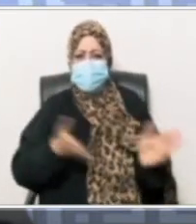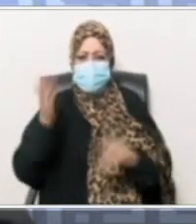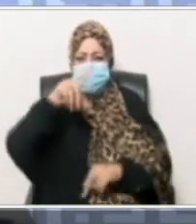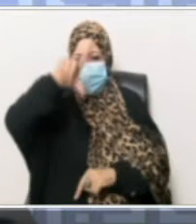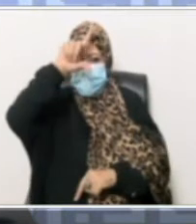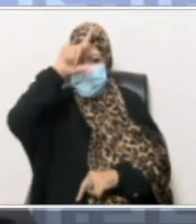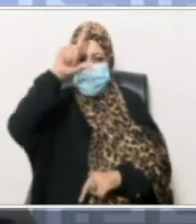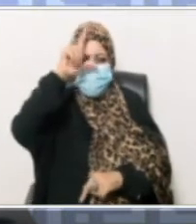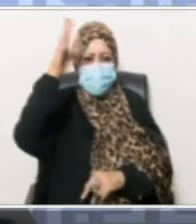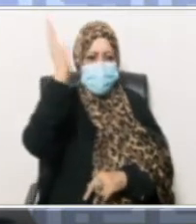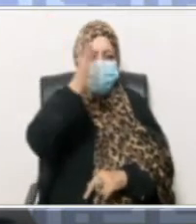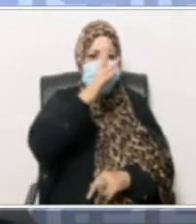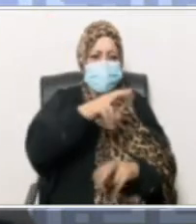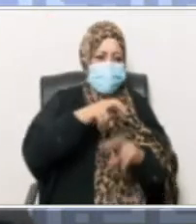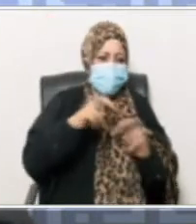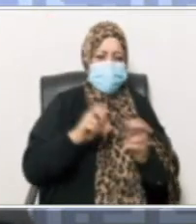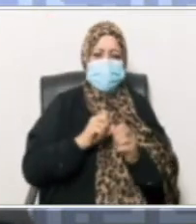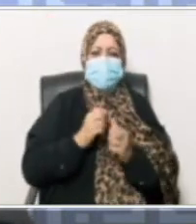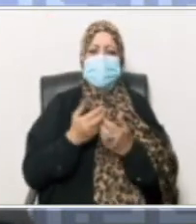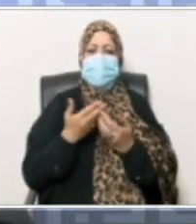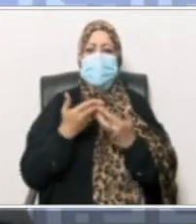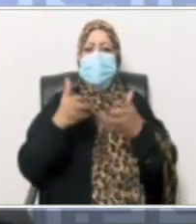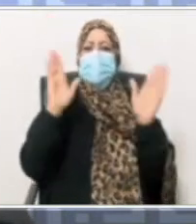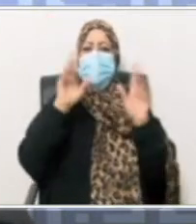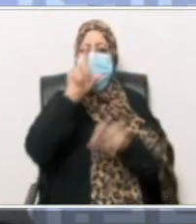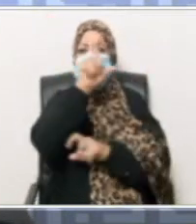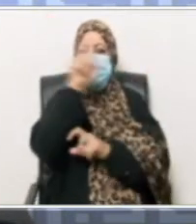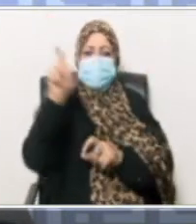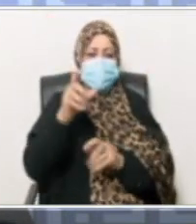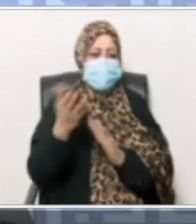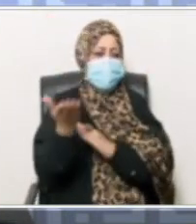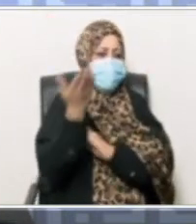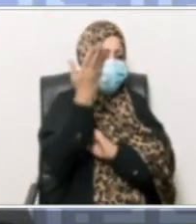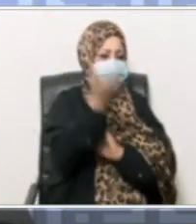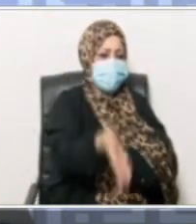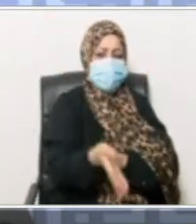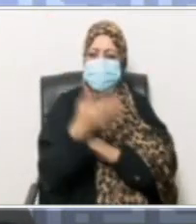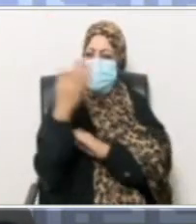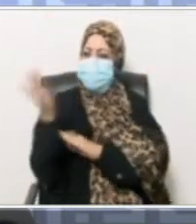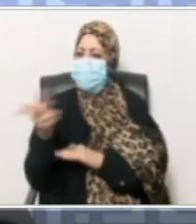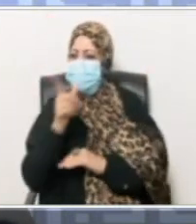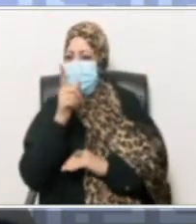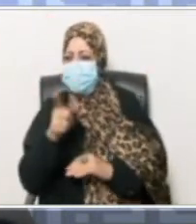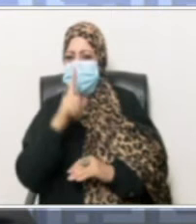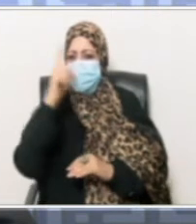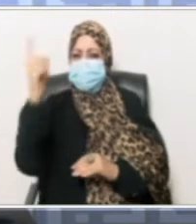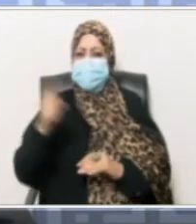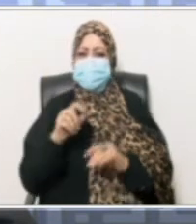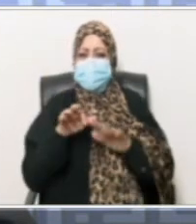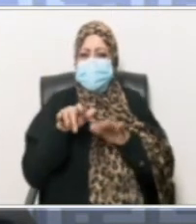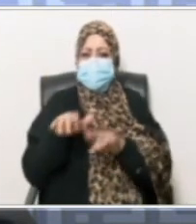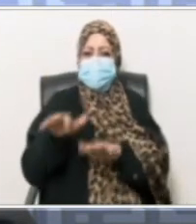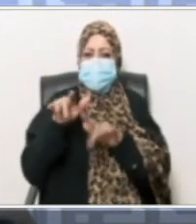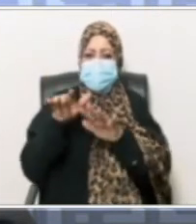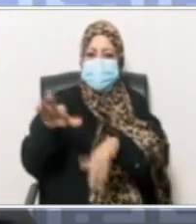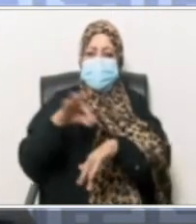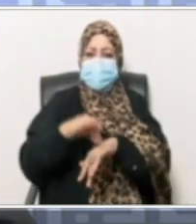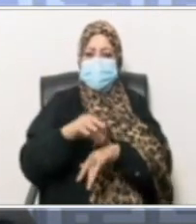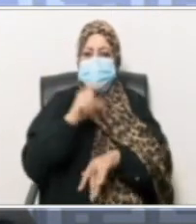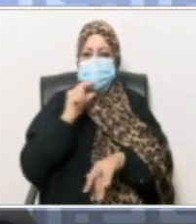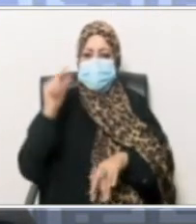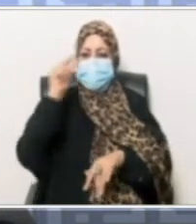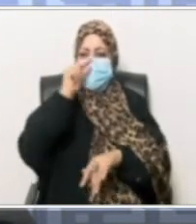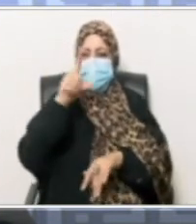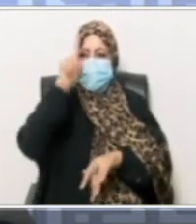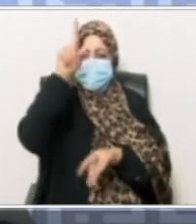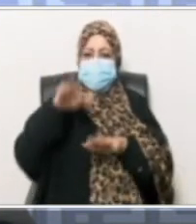ويفتحوا. وقال الله عز وجل: ورأيت الناس يدخلون في دين الله أفواجا. وأن النبي صلى الله عليه وسلم يقول: ما من